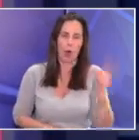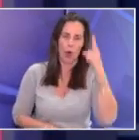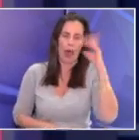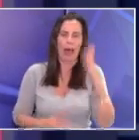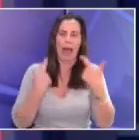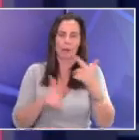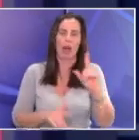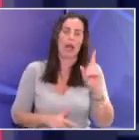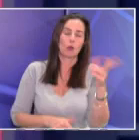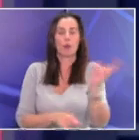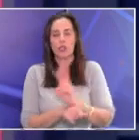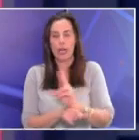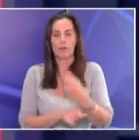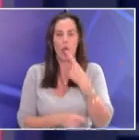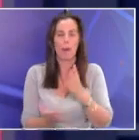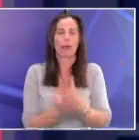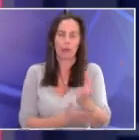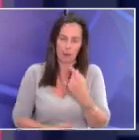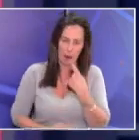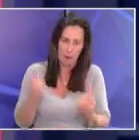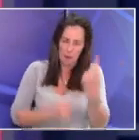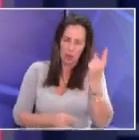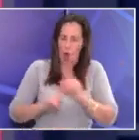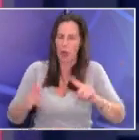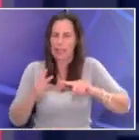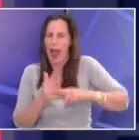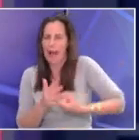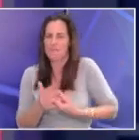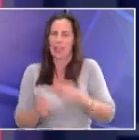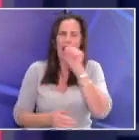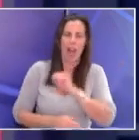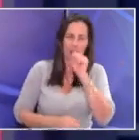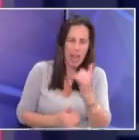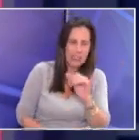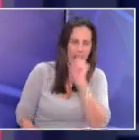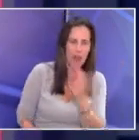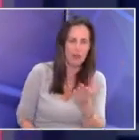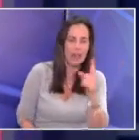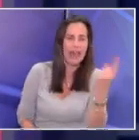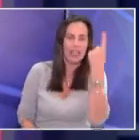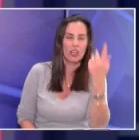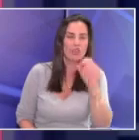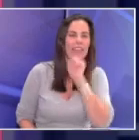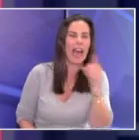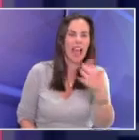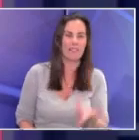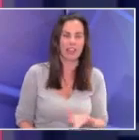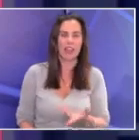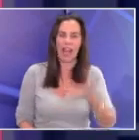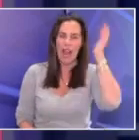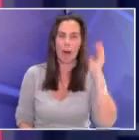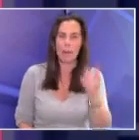איך להסביר את זה, אז הוא גם שיקר ולא דיבר אמת, ואמר פתאום, לא, התכוונתי לחנפנות. איזה חנפנות? אתה היחידי שהתחנפת